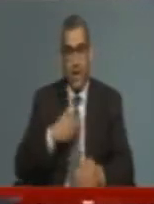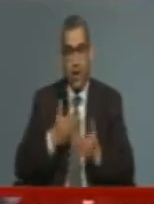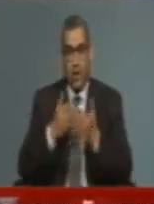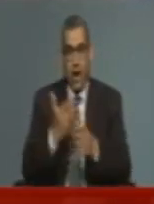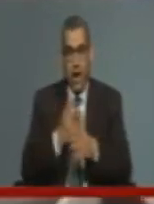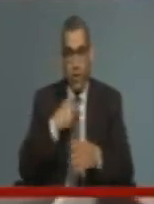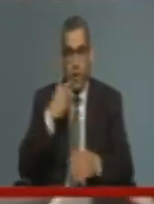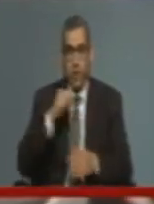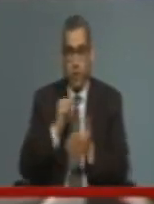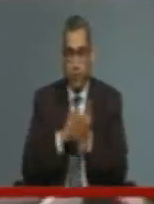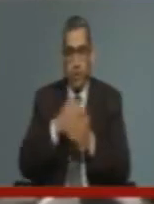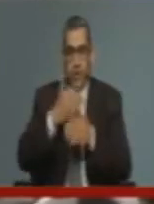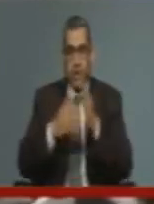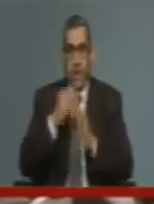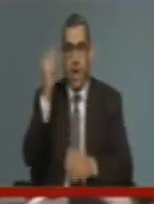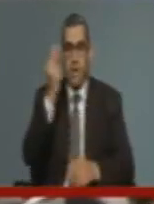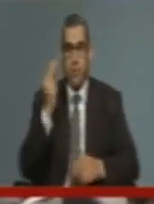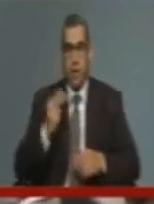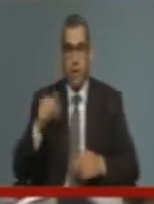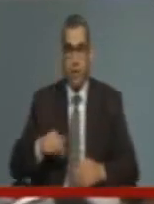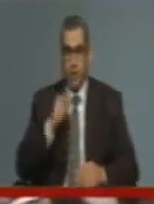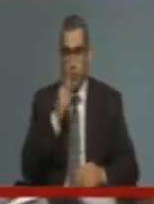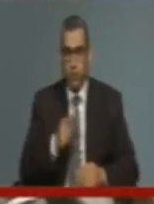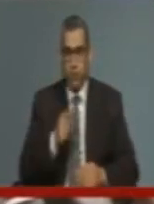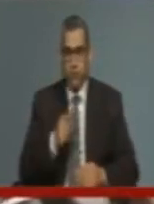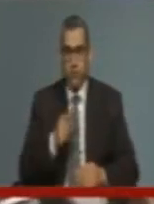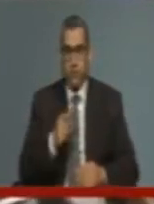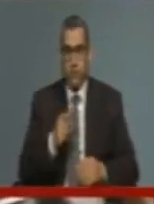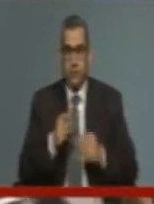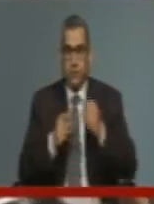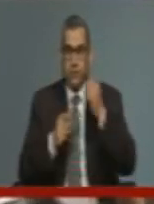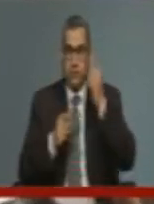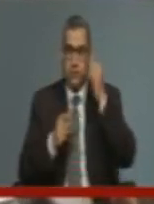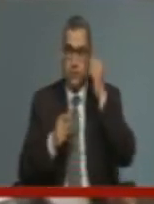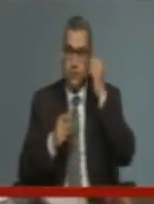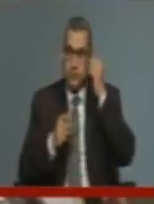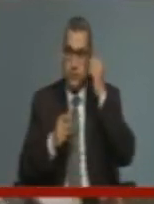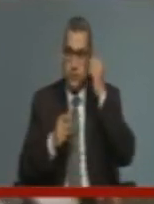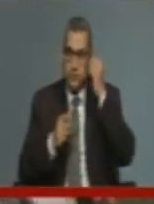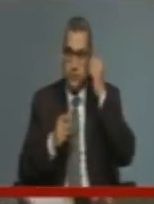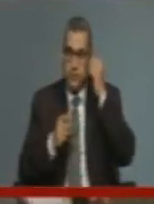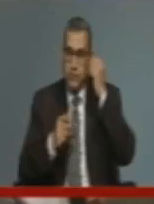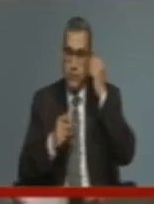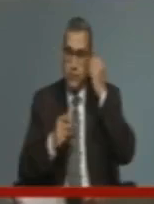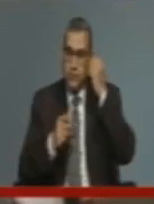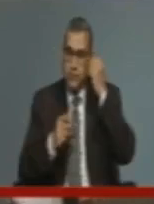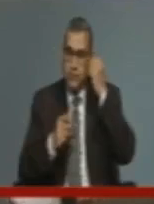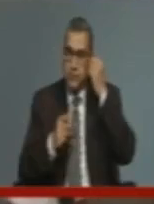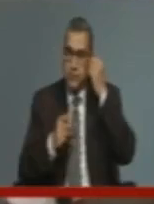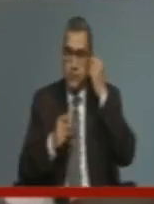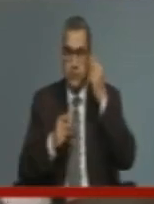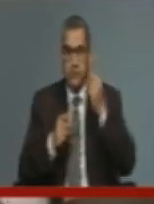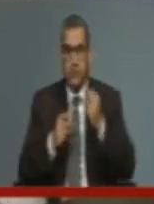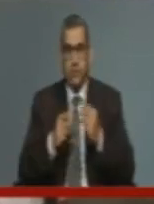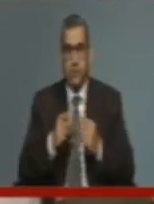الاسمرات، وليا الشرف ان موهبتي طالعة من قصر ثقافة الاسمرات، وانا موهبة الشعر. ما شاء